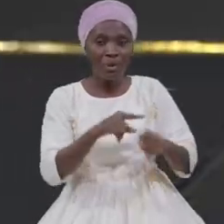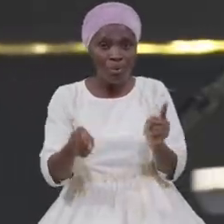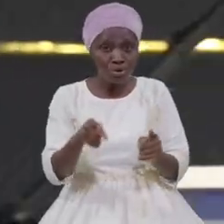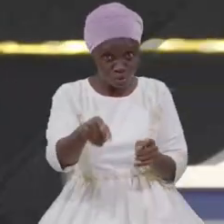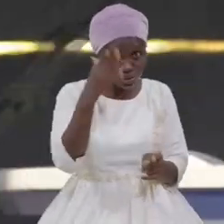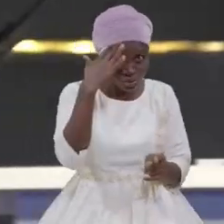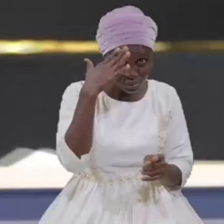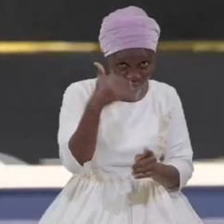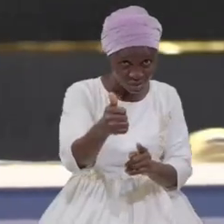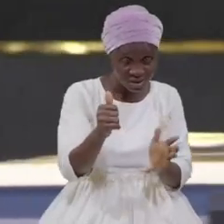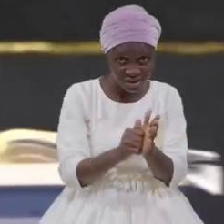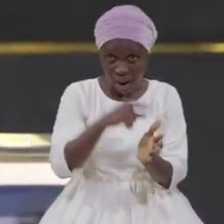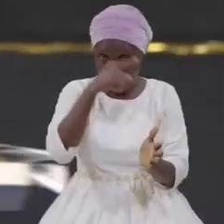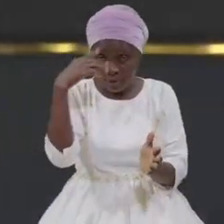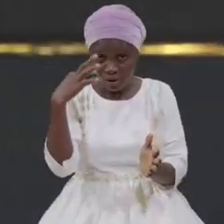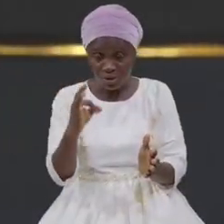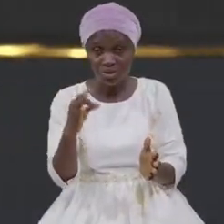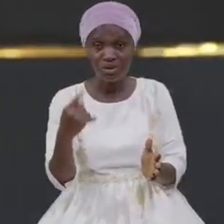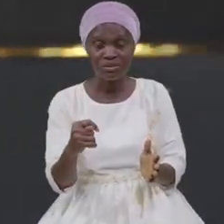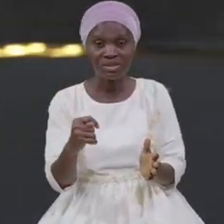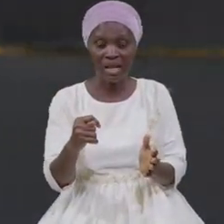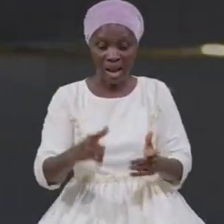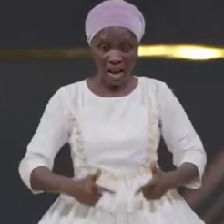mènes, tu n'as pas la paix, mais